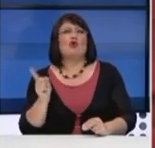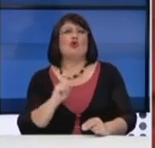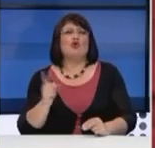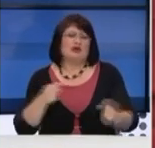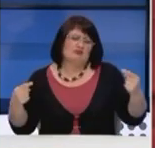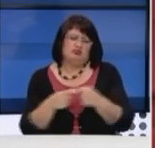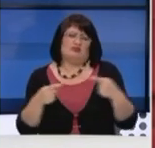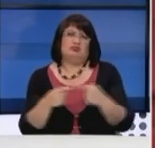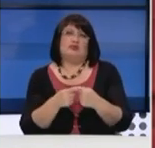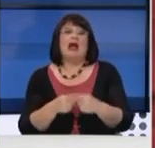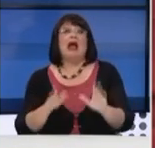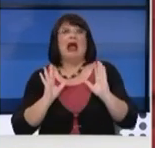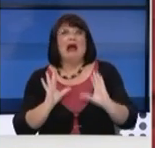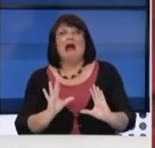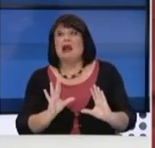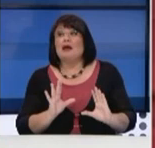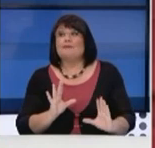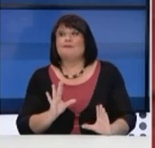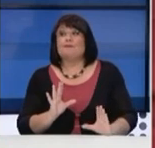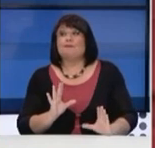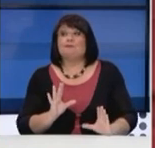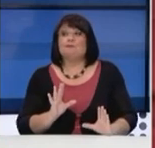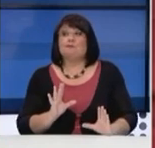μιας αντιπαράθεσης, αλλά στο πλαίσιο μιας